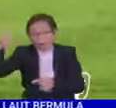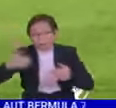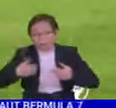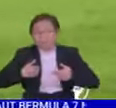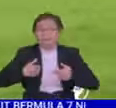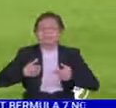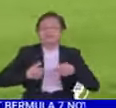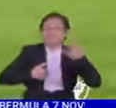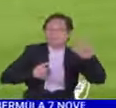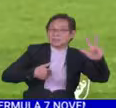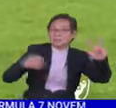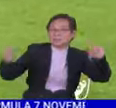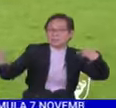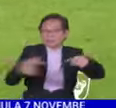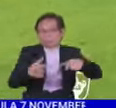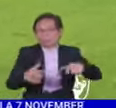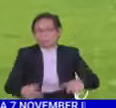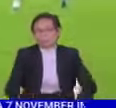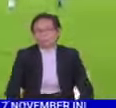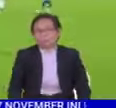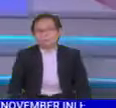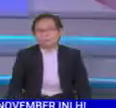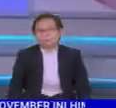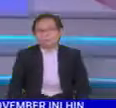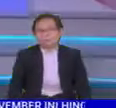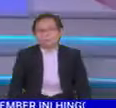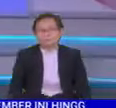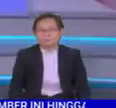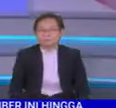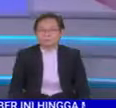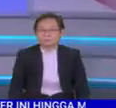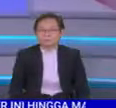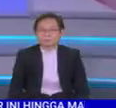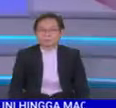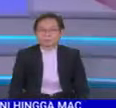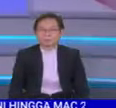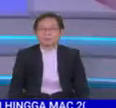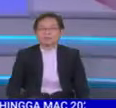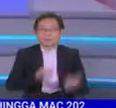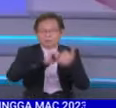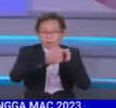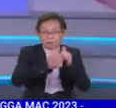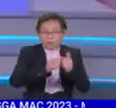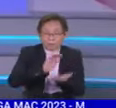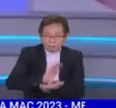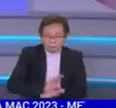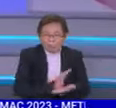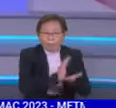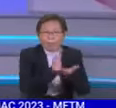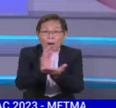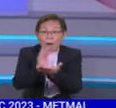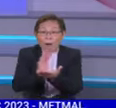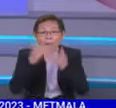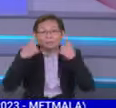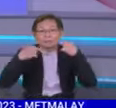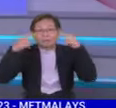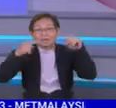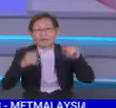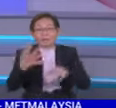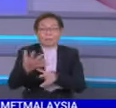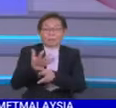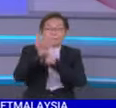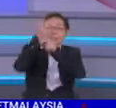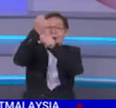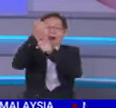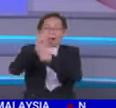bekalan selesa 3 gol. Bola muntah yang ditepis. Perkembangan sukan pelayaran, skuad pelayaran Malaysia berjaya menaiki podium